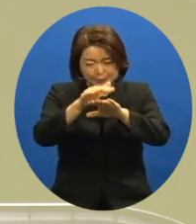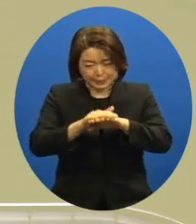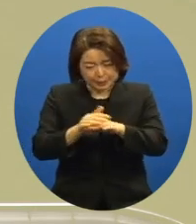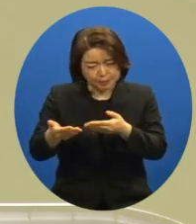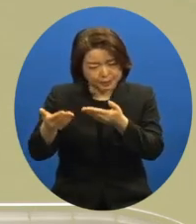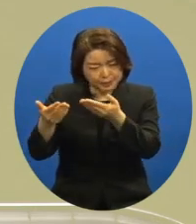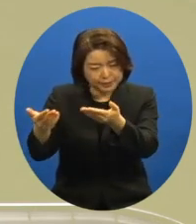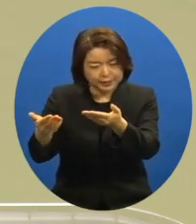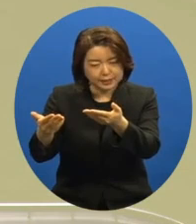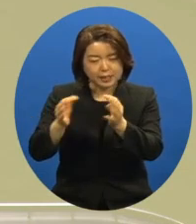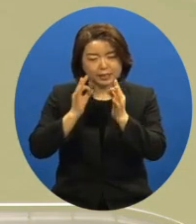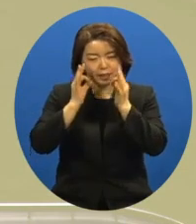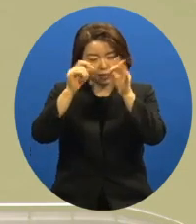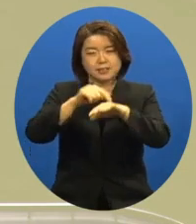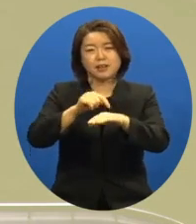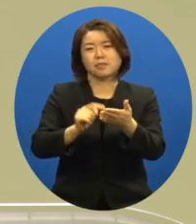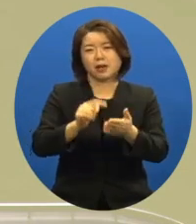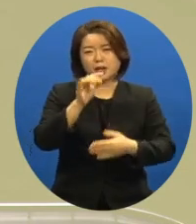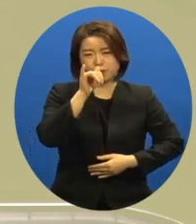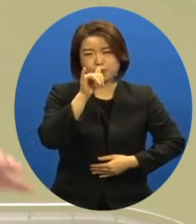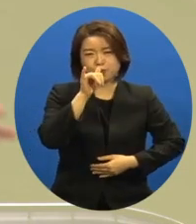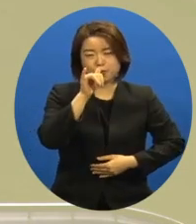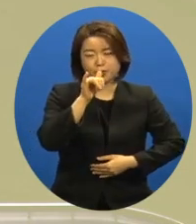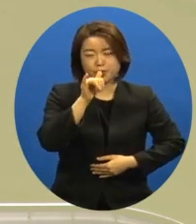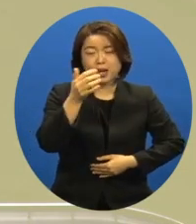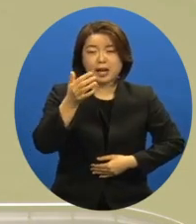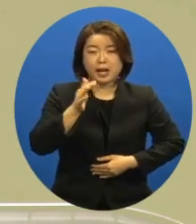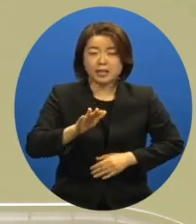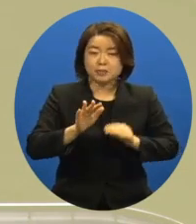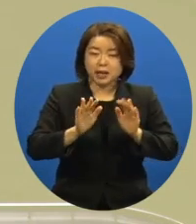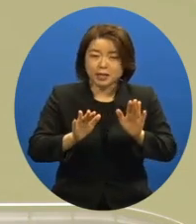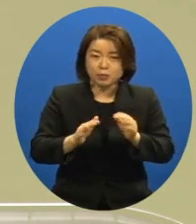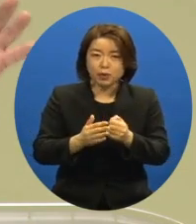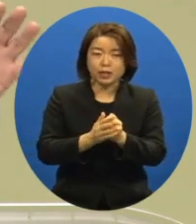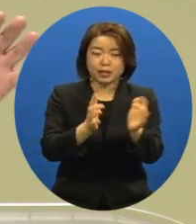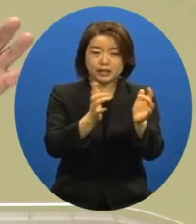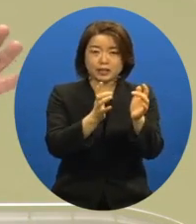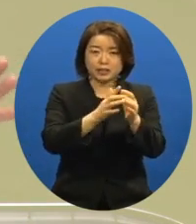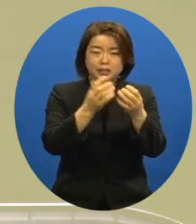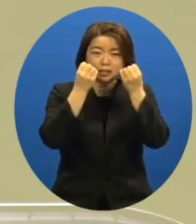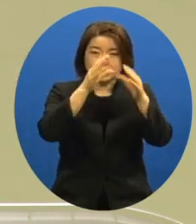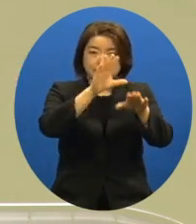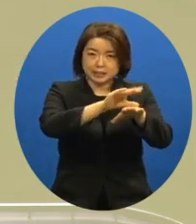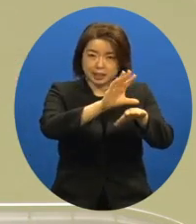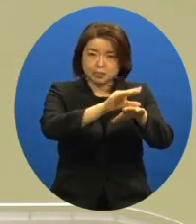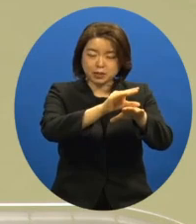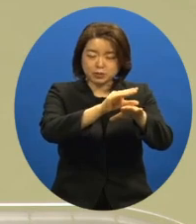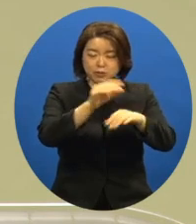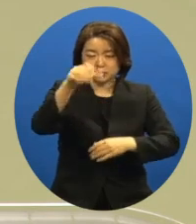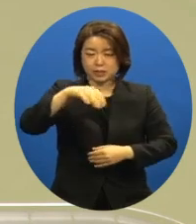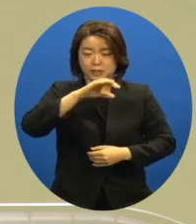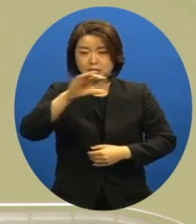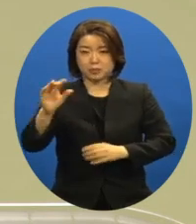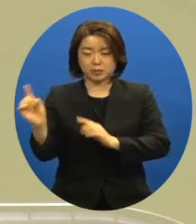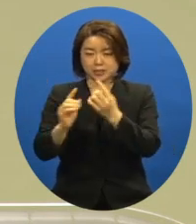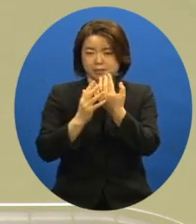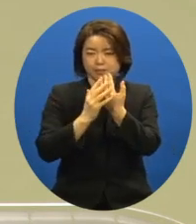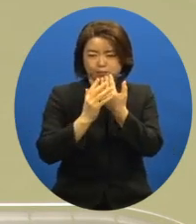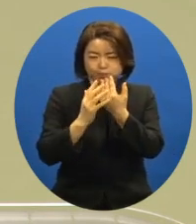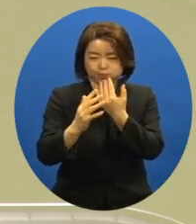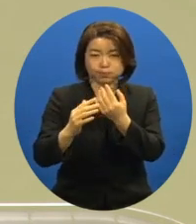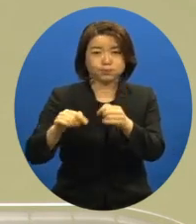하는 간절한 마음이 있지만 이번에는 온라인 생방송으로 십자가 부흥회를 하게